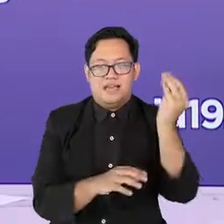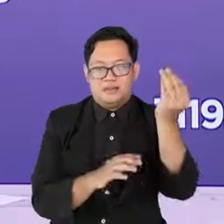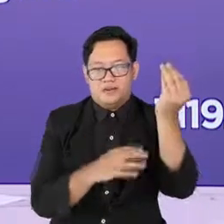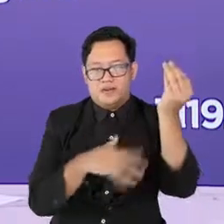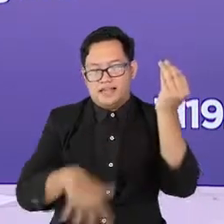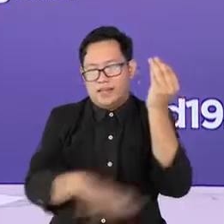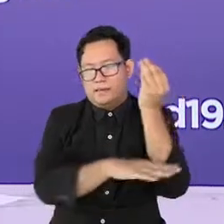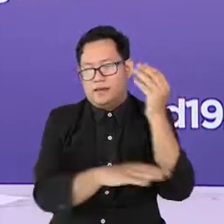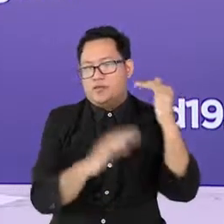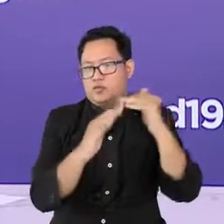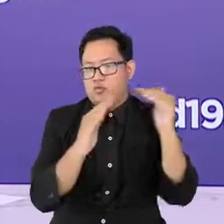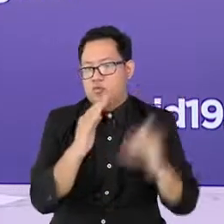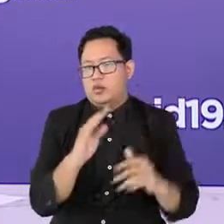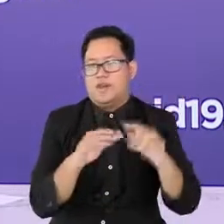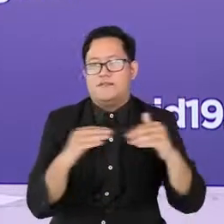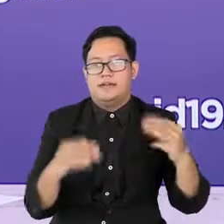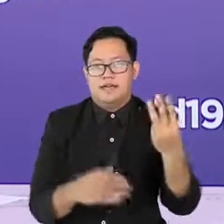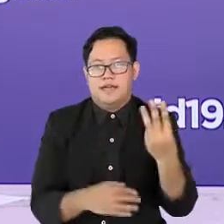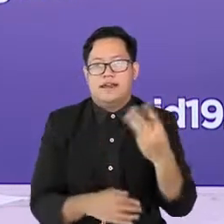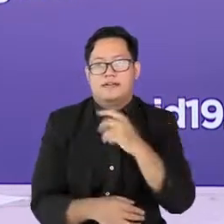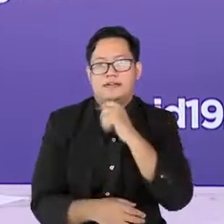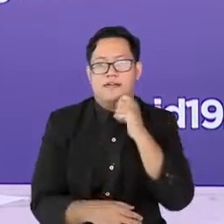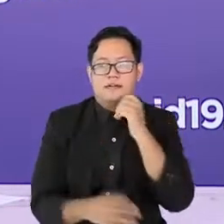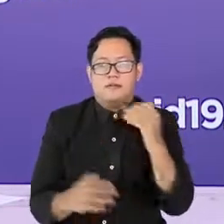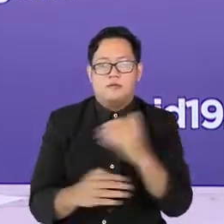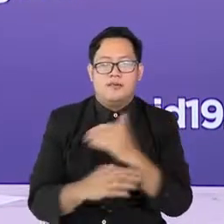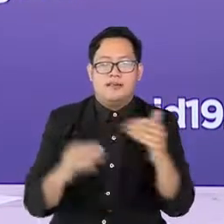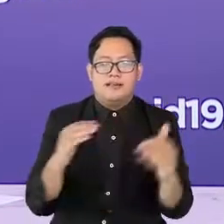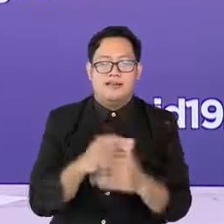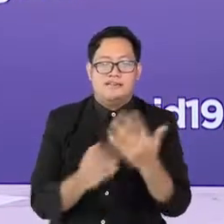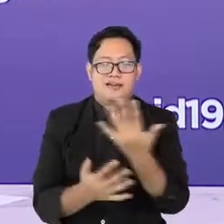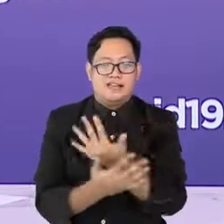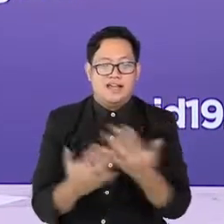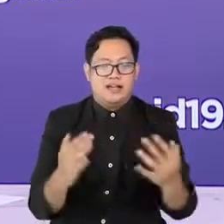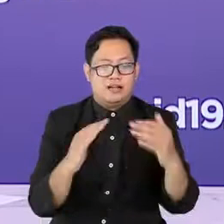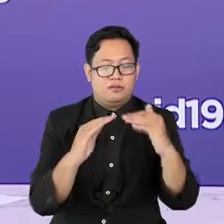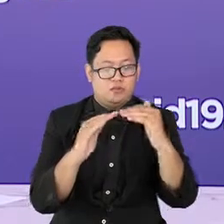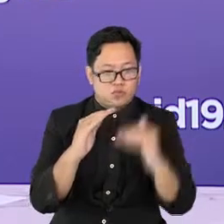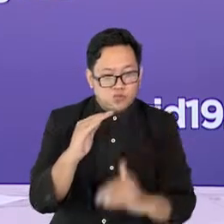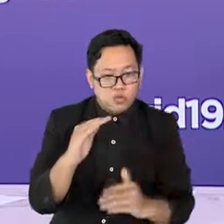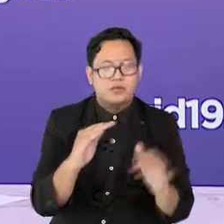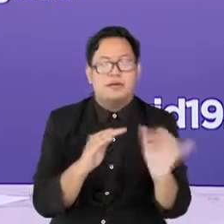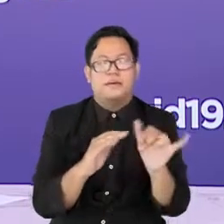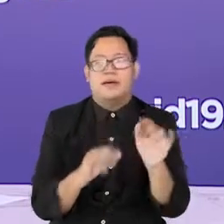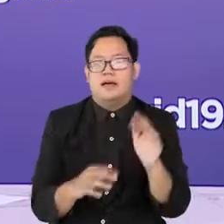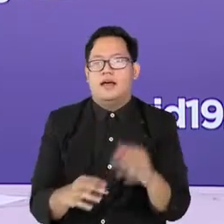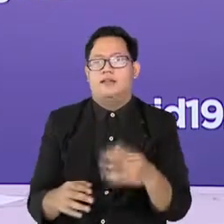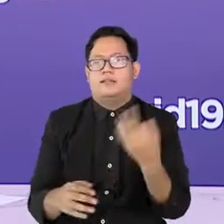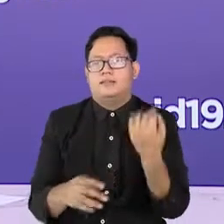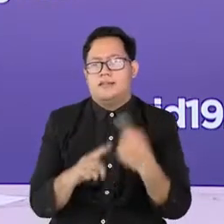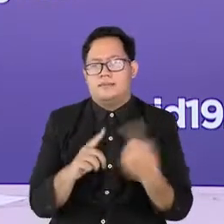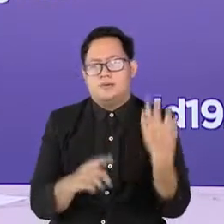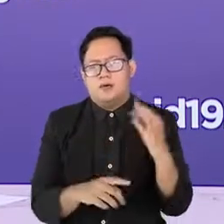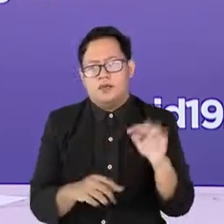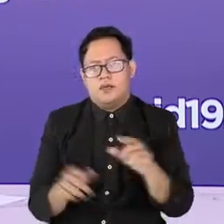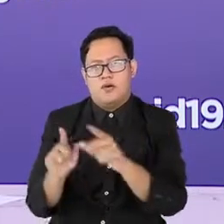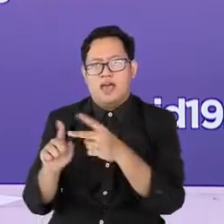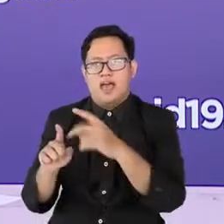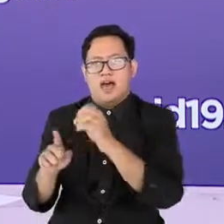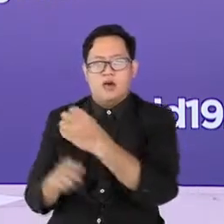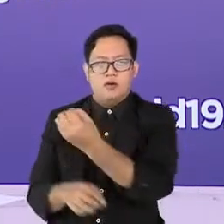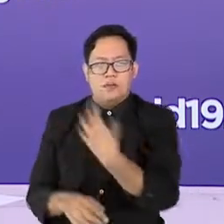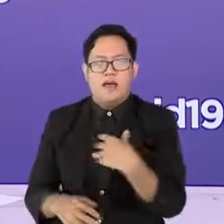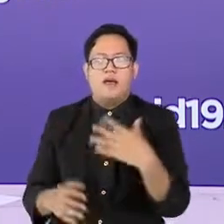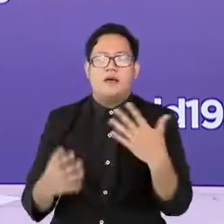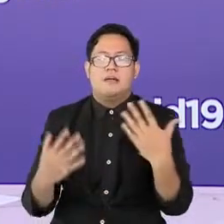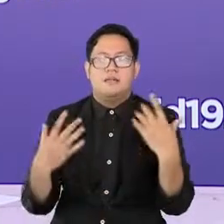terpantau terdapat penurunan mobilitas di masyarakat sementara itu Who baru-baru ini menyoroti mobilitas di